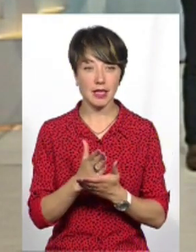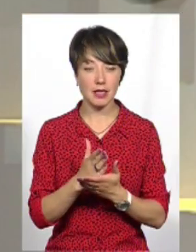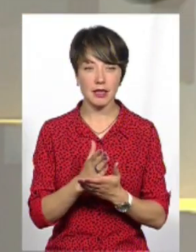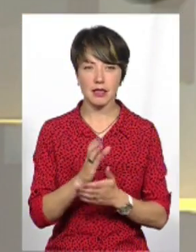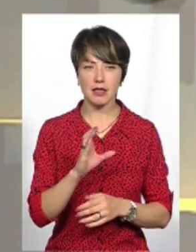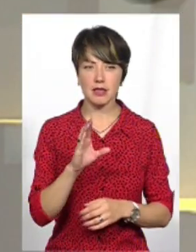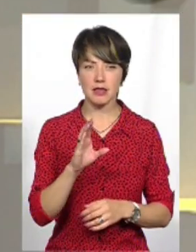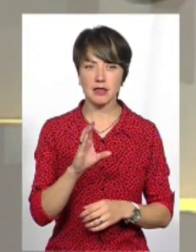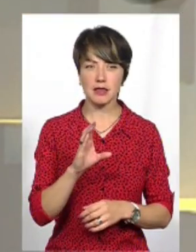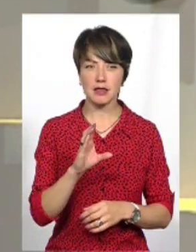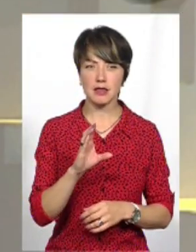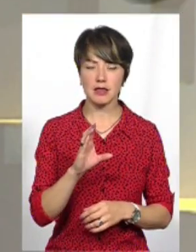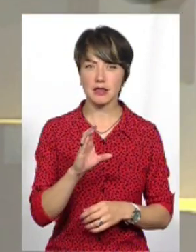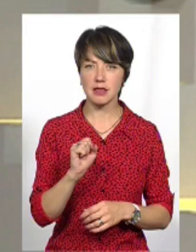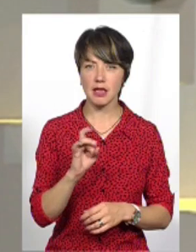Starbucks?